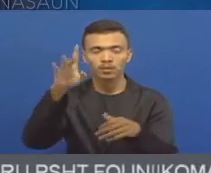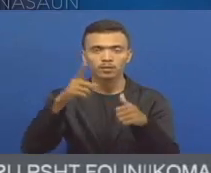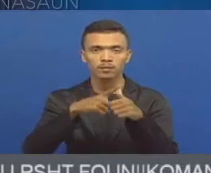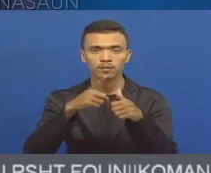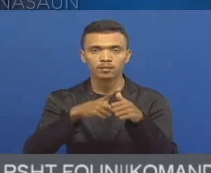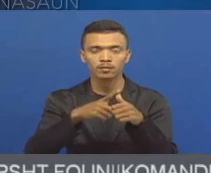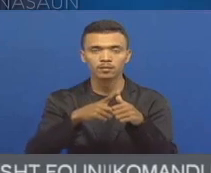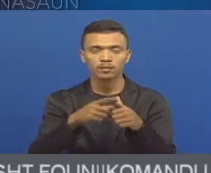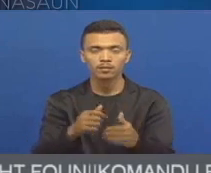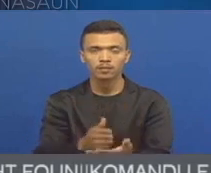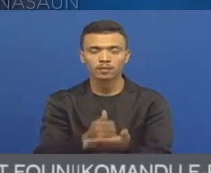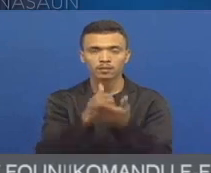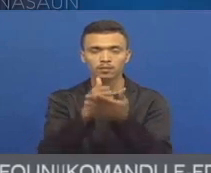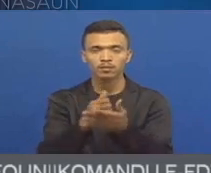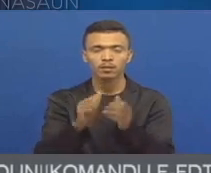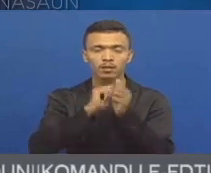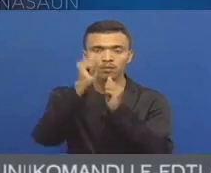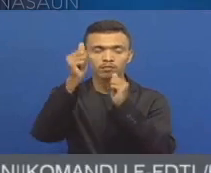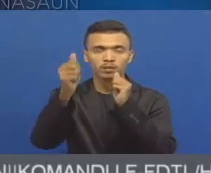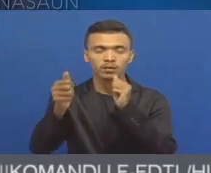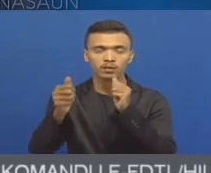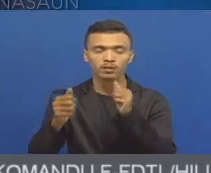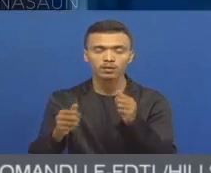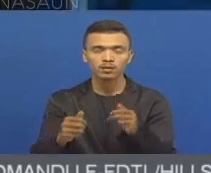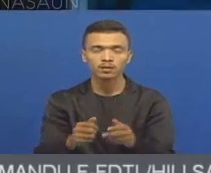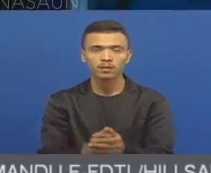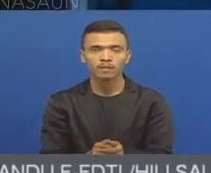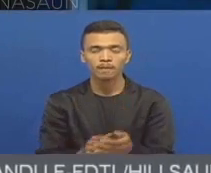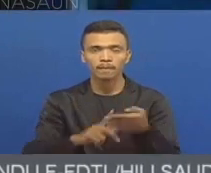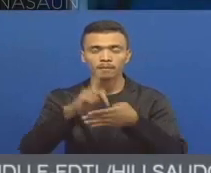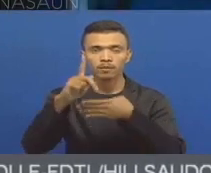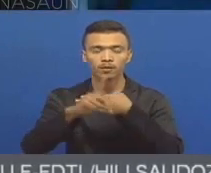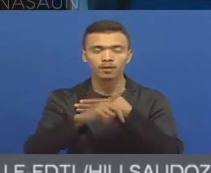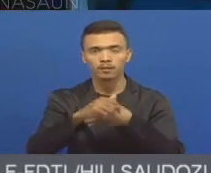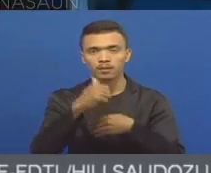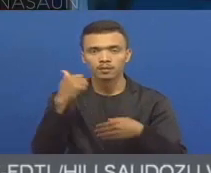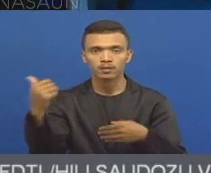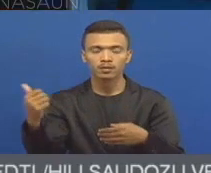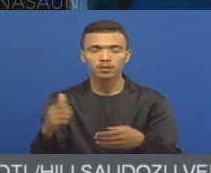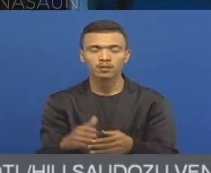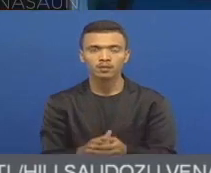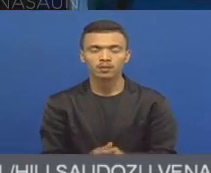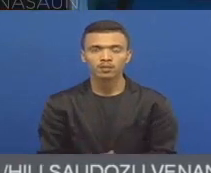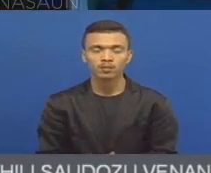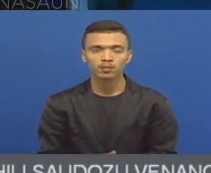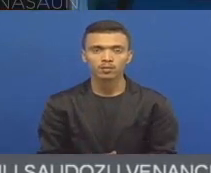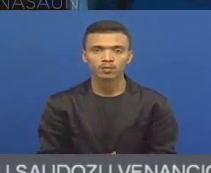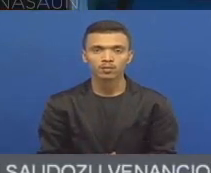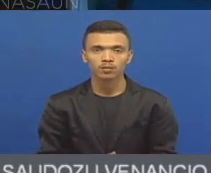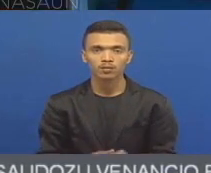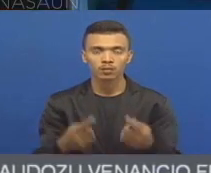parte consciencialização no mas advocacia e programa ida selo mak babain bali alvo